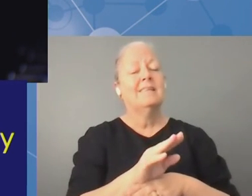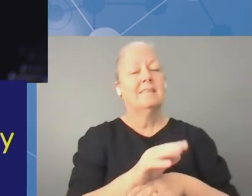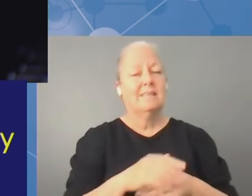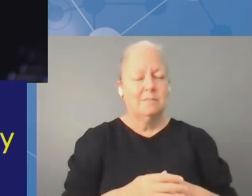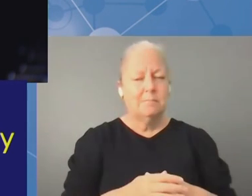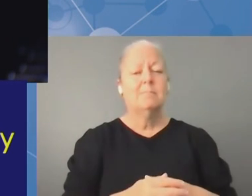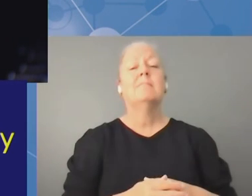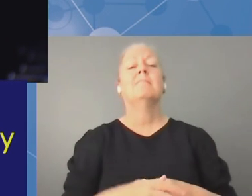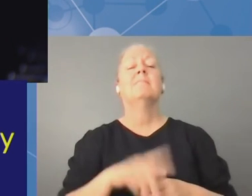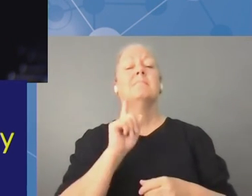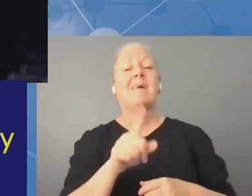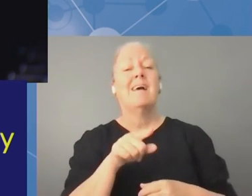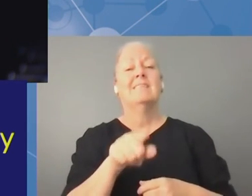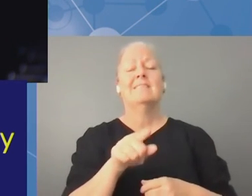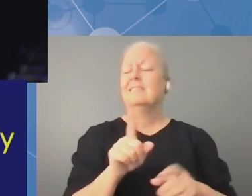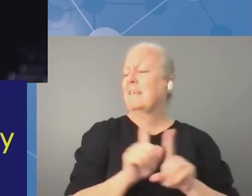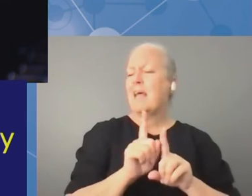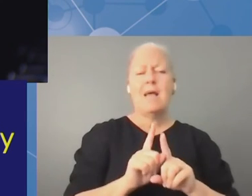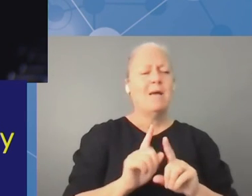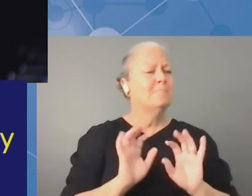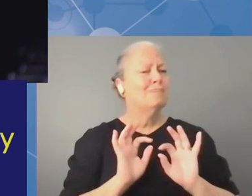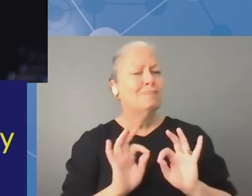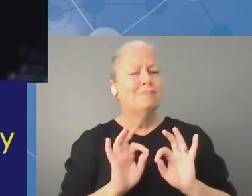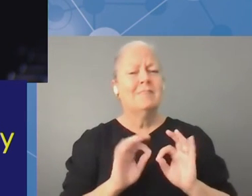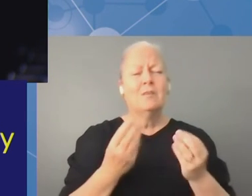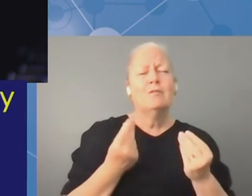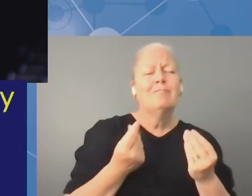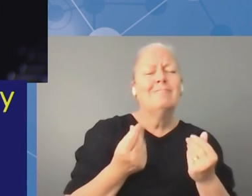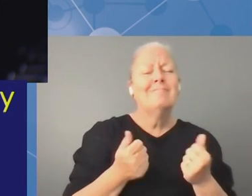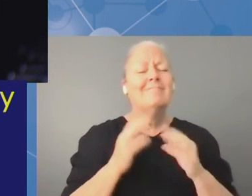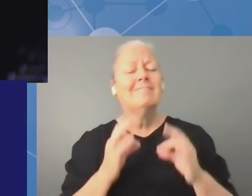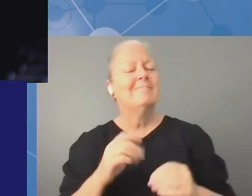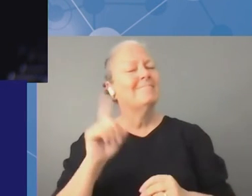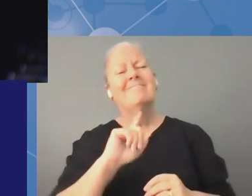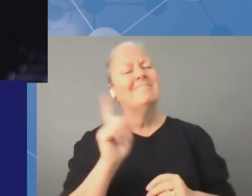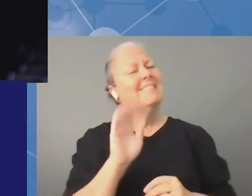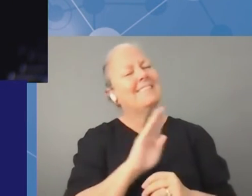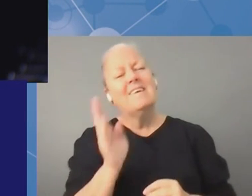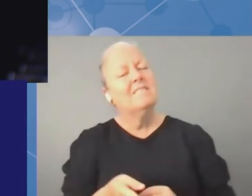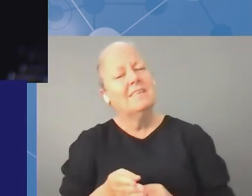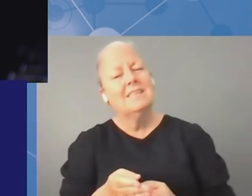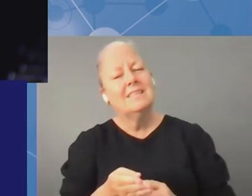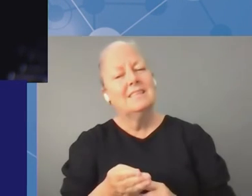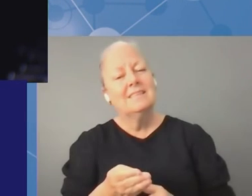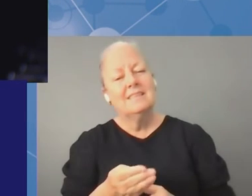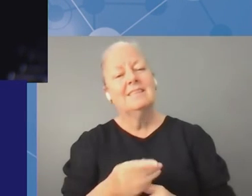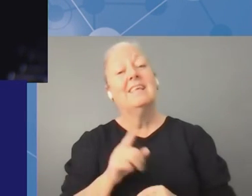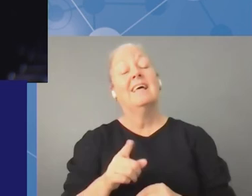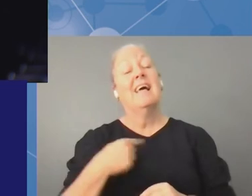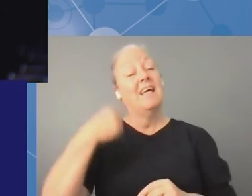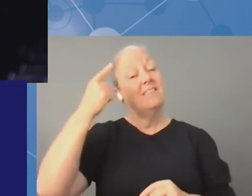Что мы с этим должны сделать? Качество доступа к интернету не удовлетворяет,